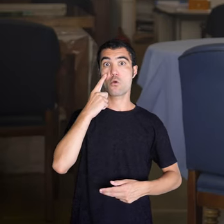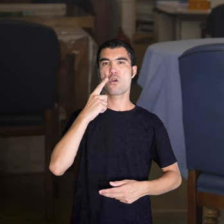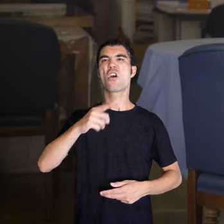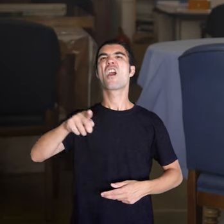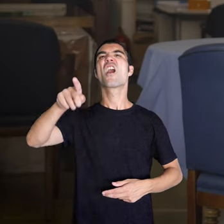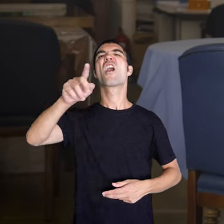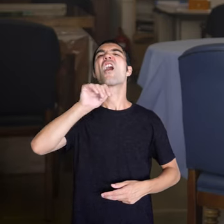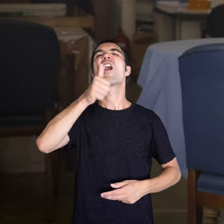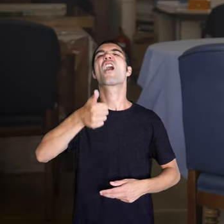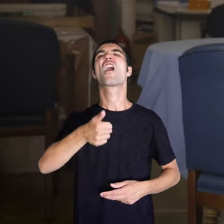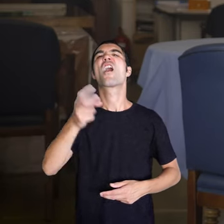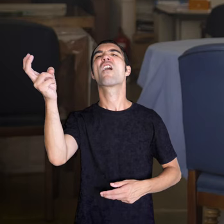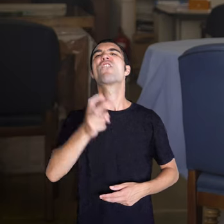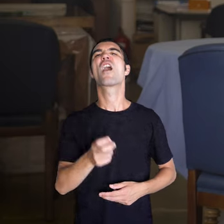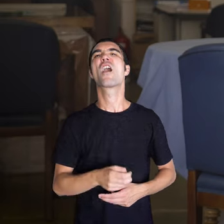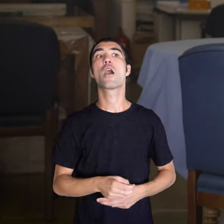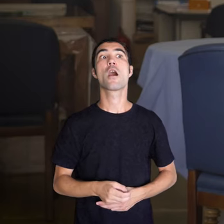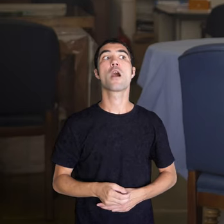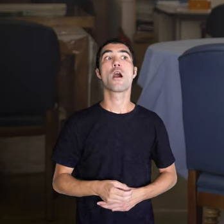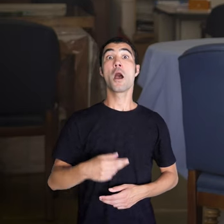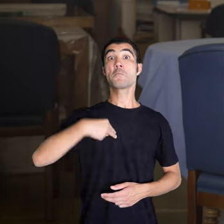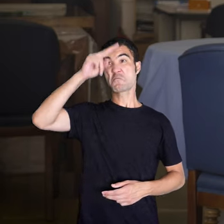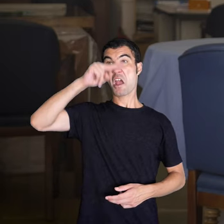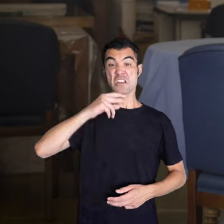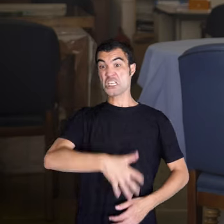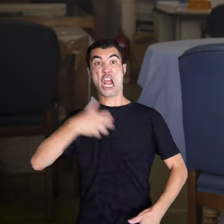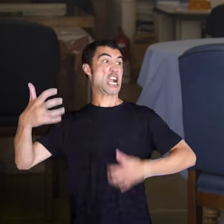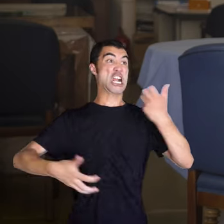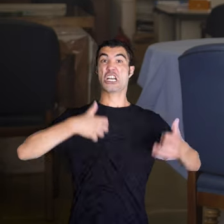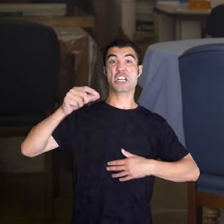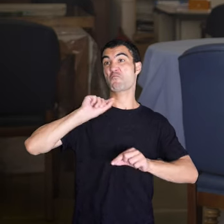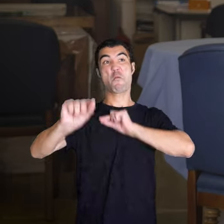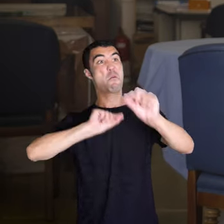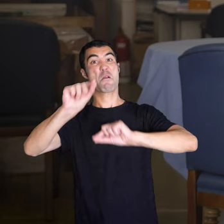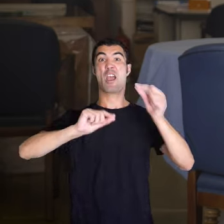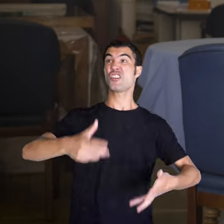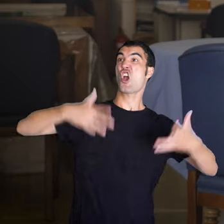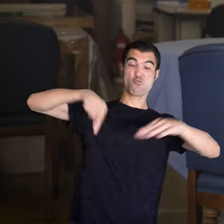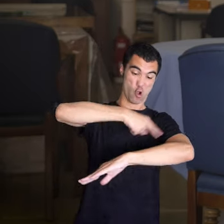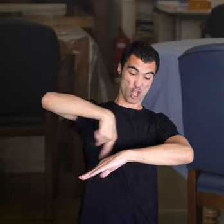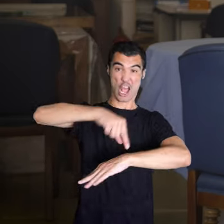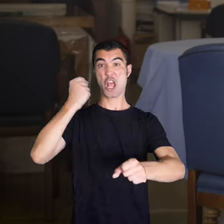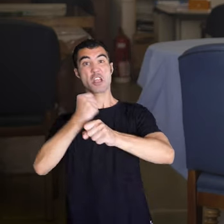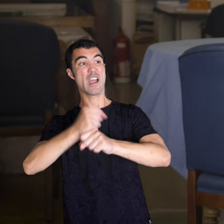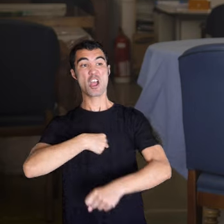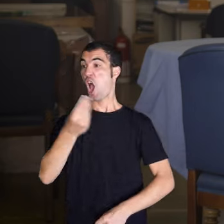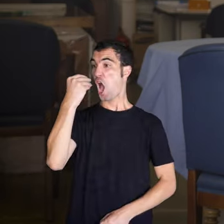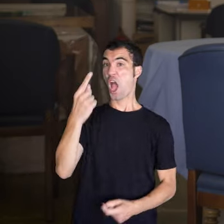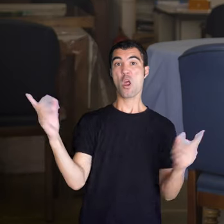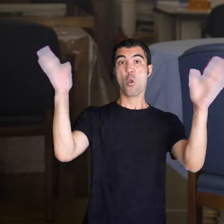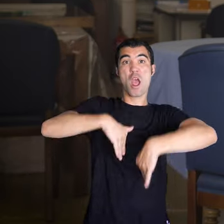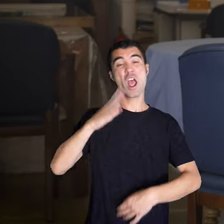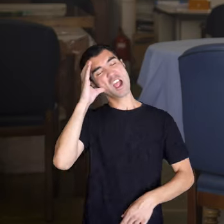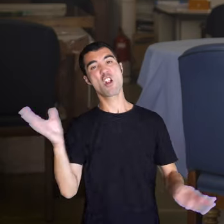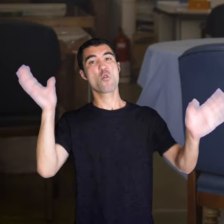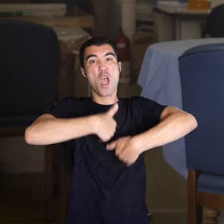Alto, qui en vive? I mon pare, me cago aquí, me tu allà, fa tantes hores que voc, I no he menjat ni a dir ni a d'això, i vaig